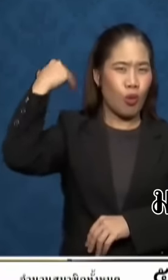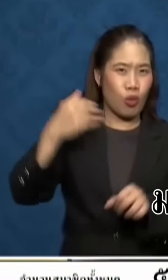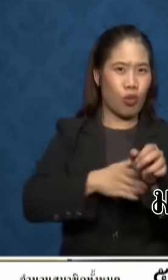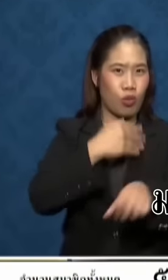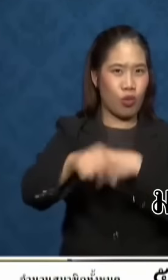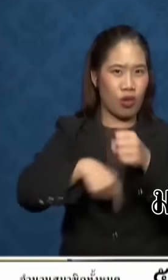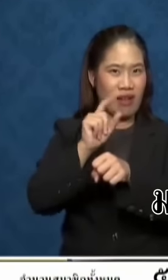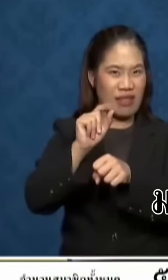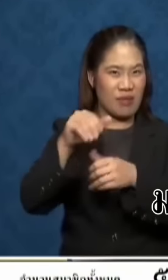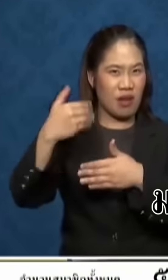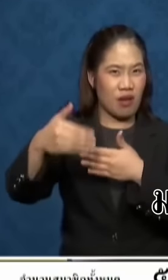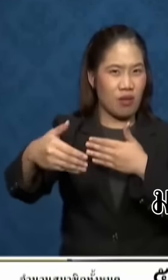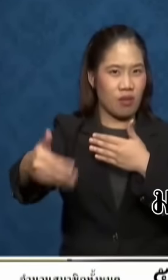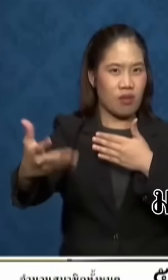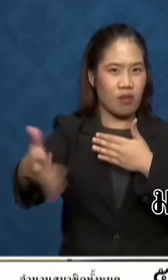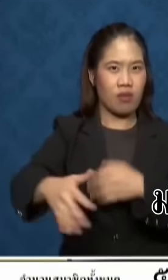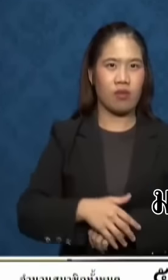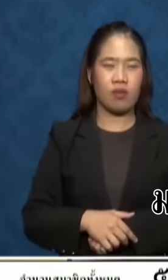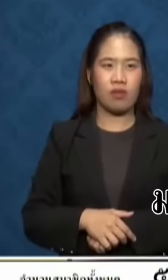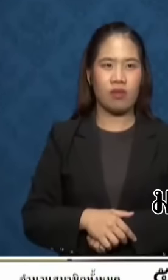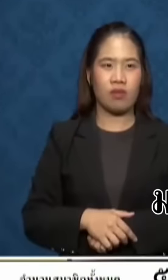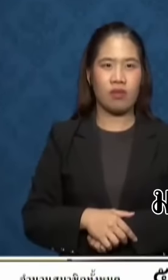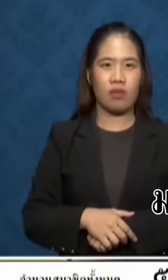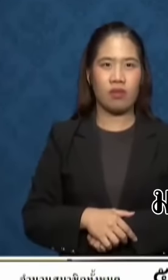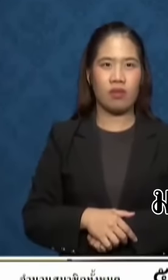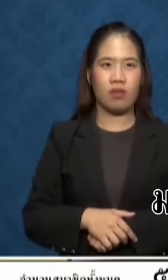ปีแลอาจ nasty ผ่มา นั่นครัครคร